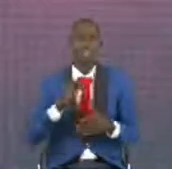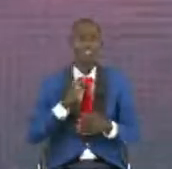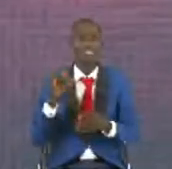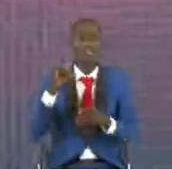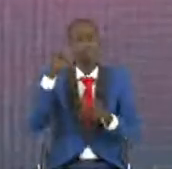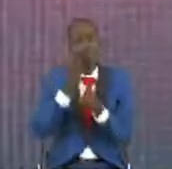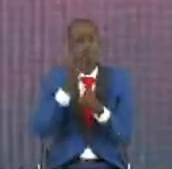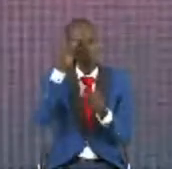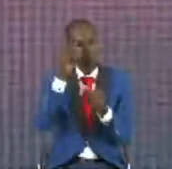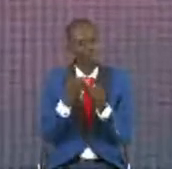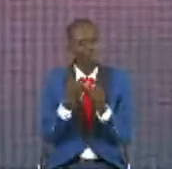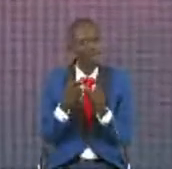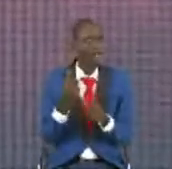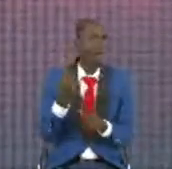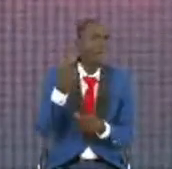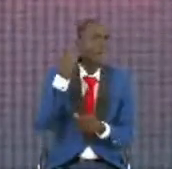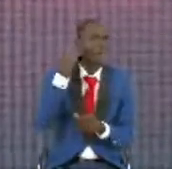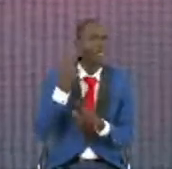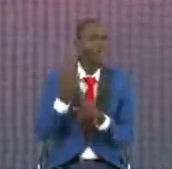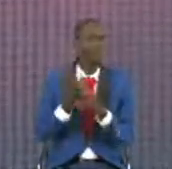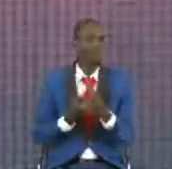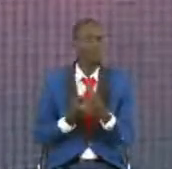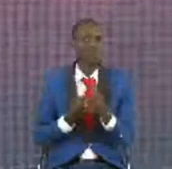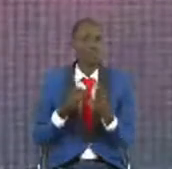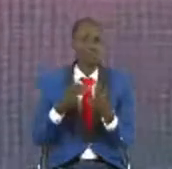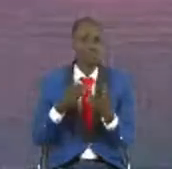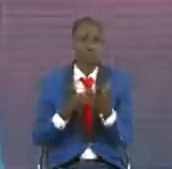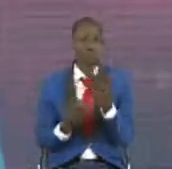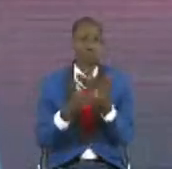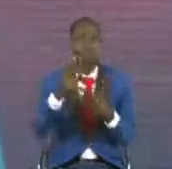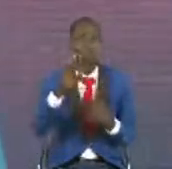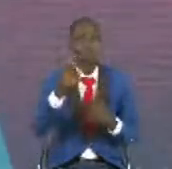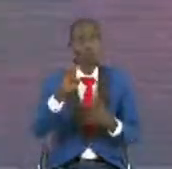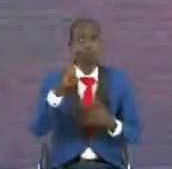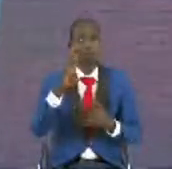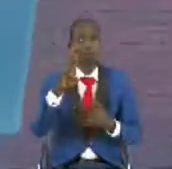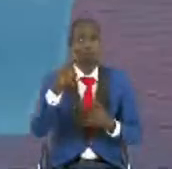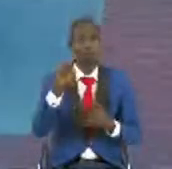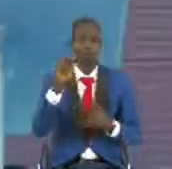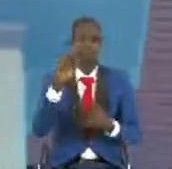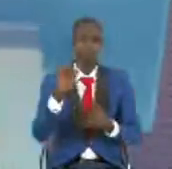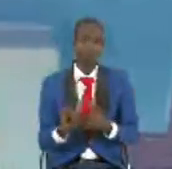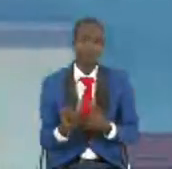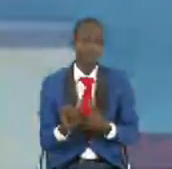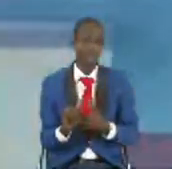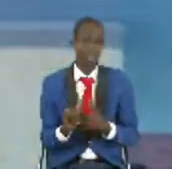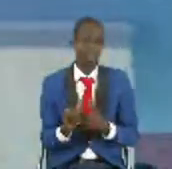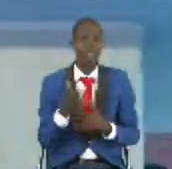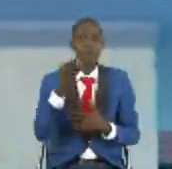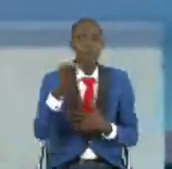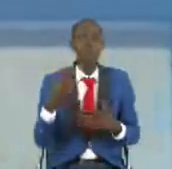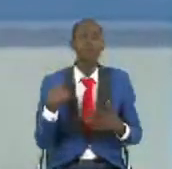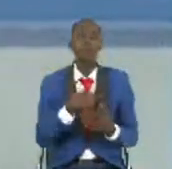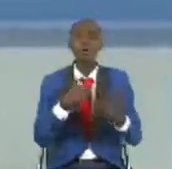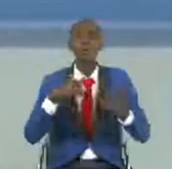Rappelez-vous, le mois passé, en février, nous avons eu la croisade où,